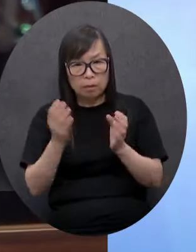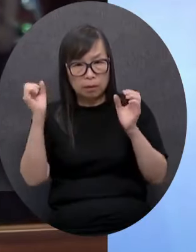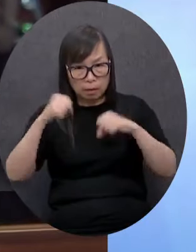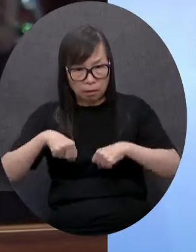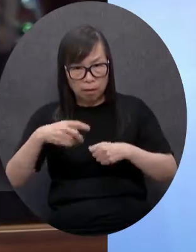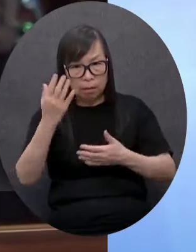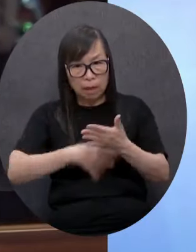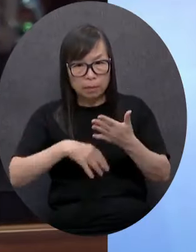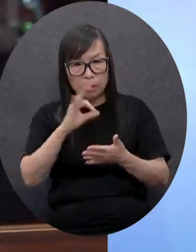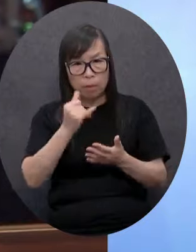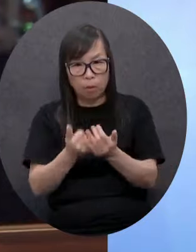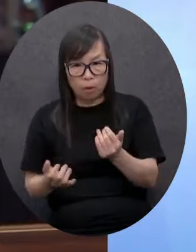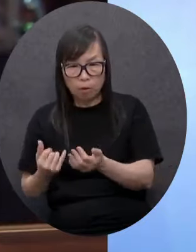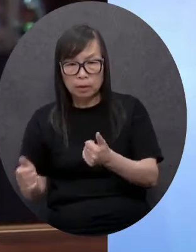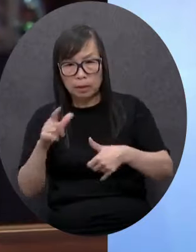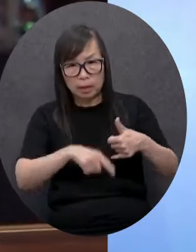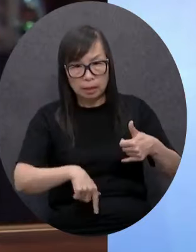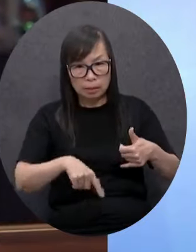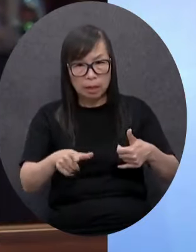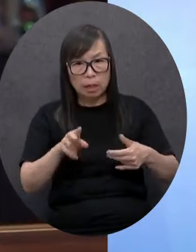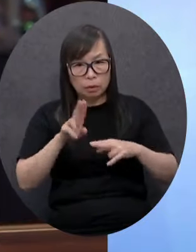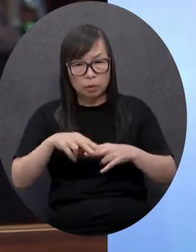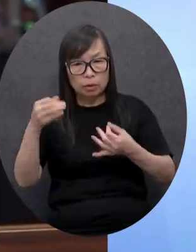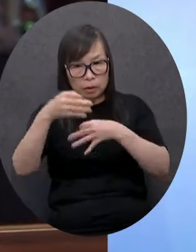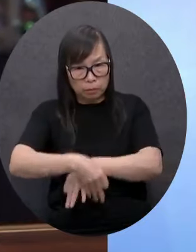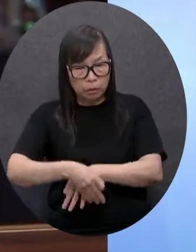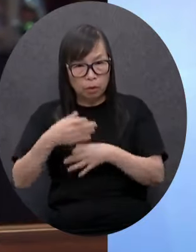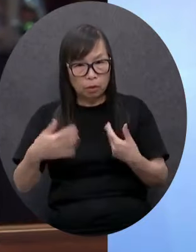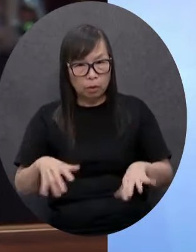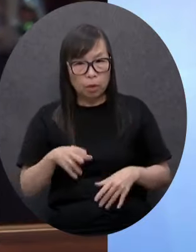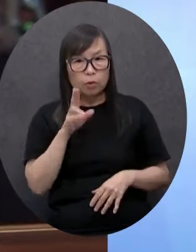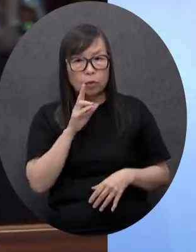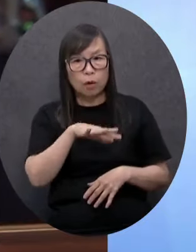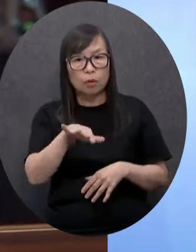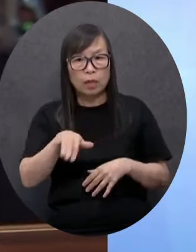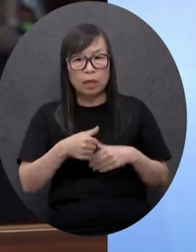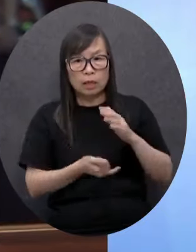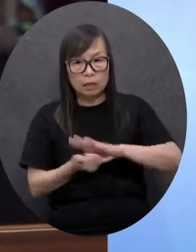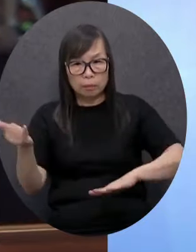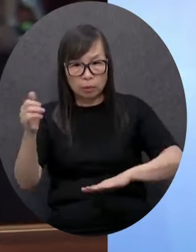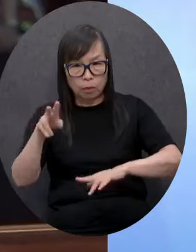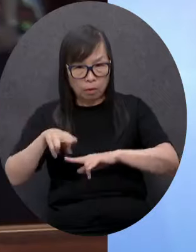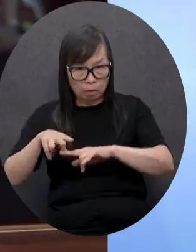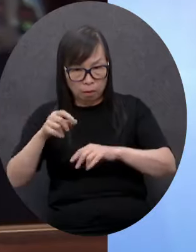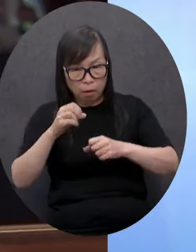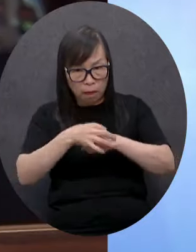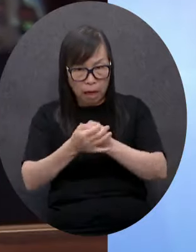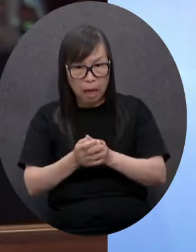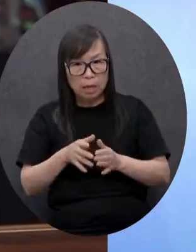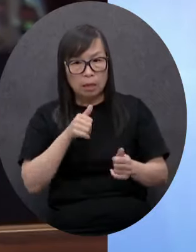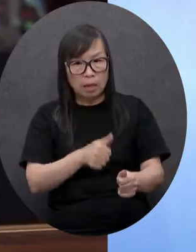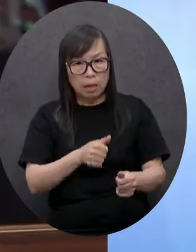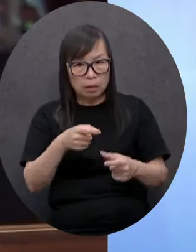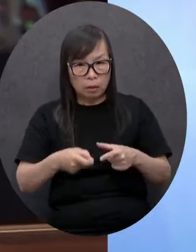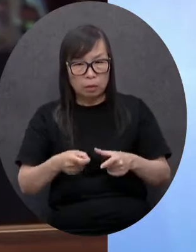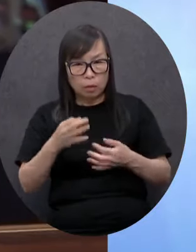要減少無國籍人士的，中國都簽署了的。如果他們潛逃的國家是要履行這個